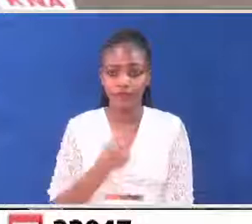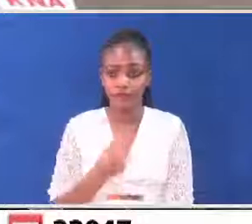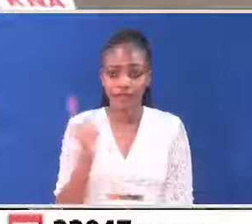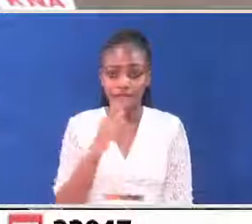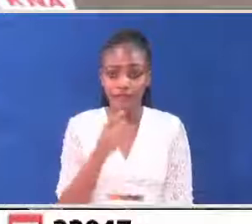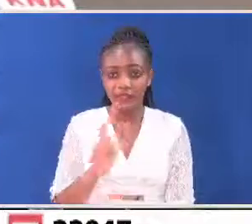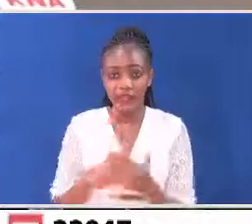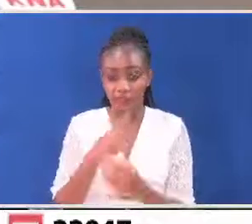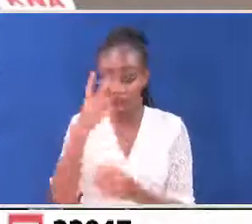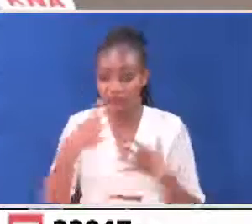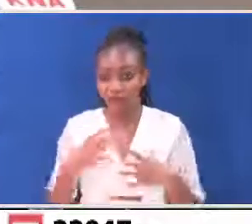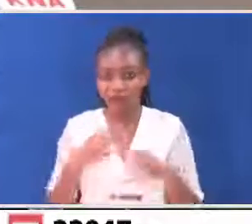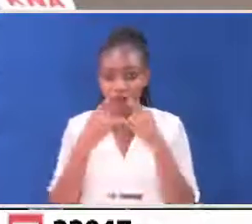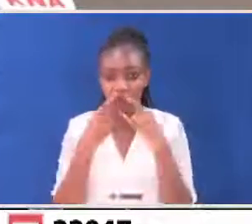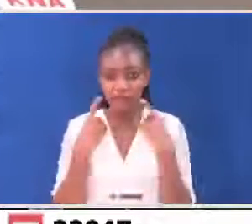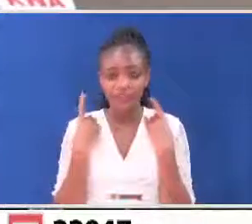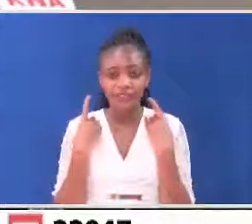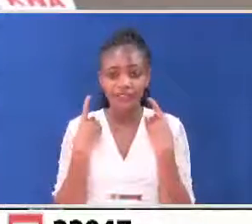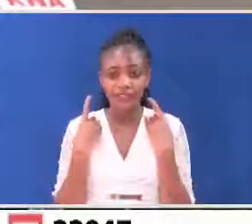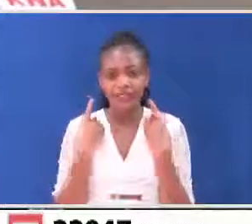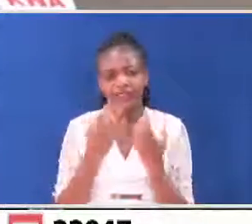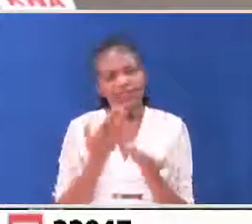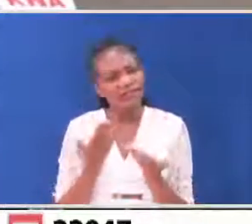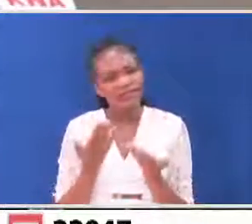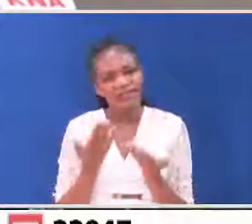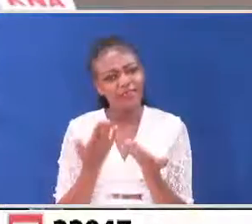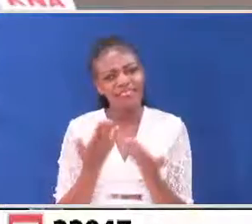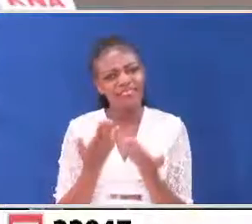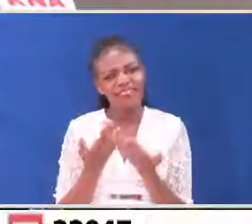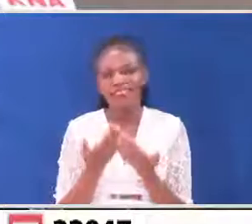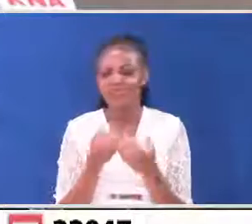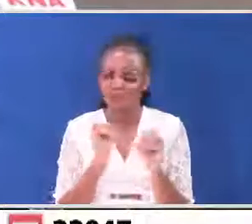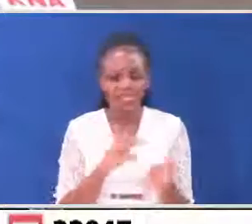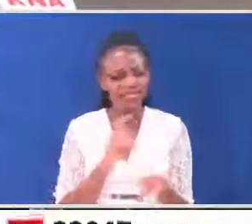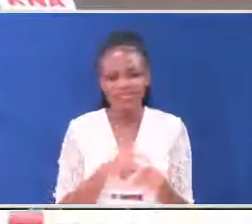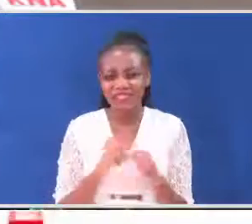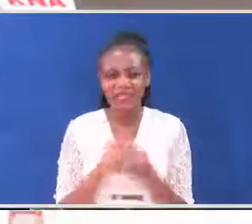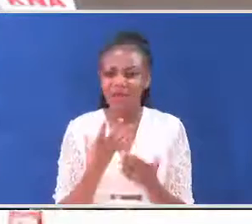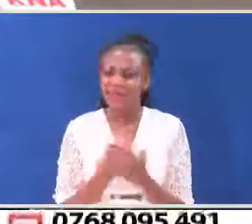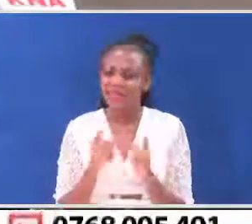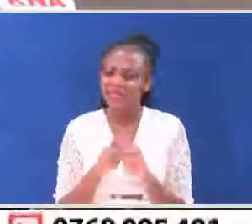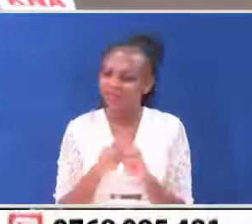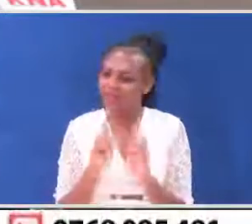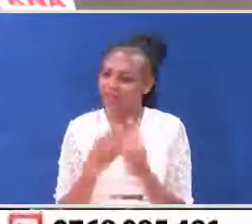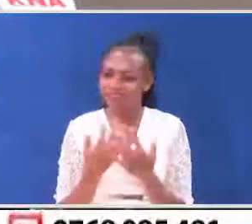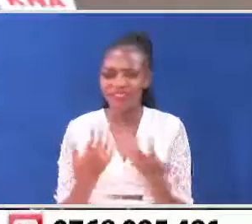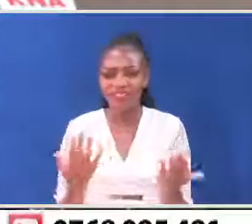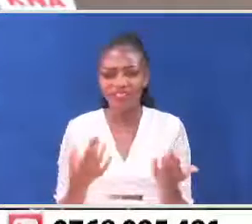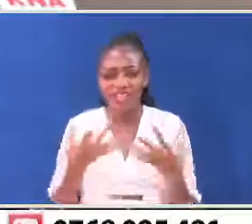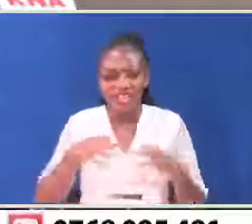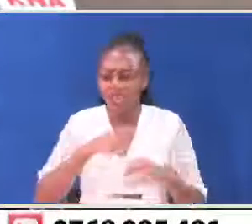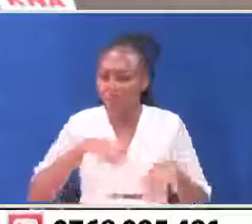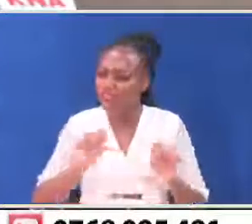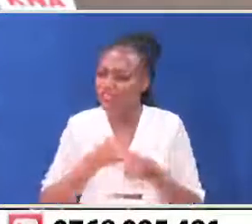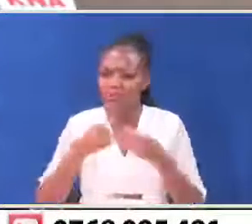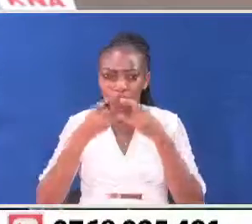wearing these masks like that. Surely it is a waste of our time, money and resources if we cannot